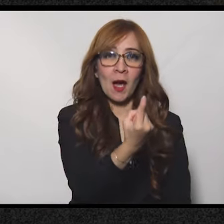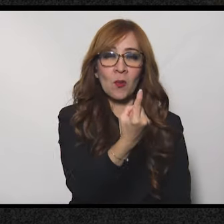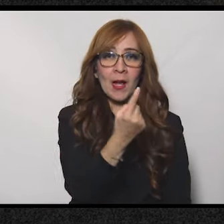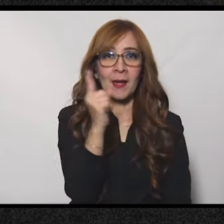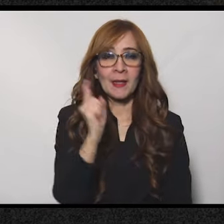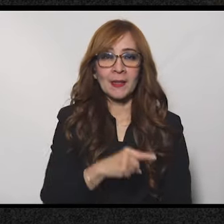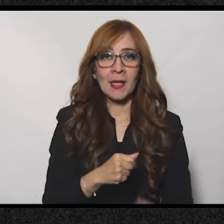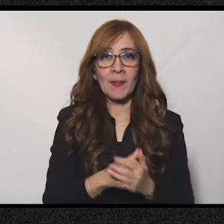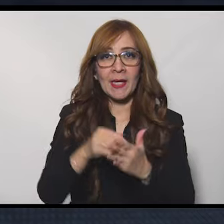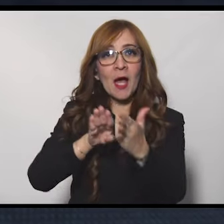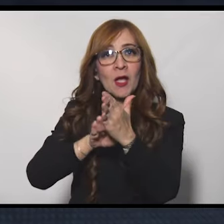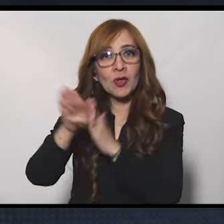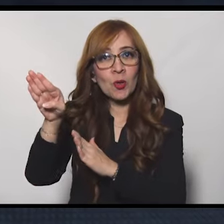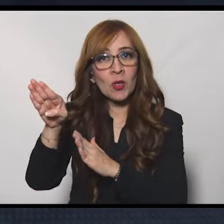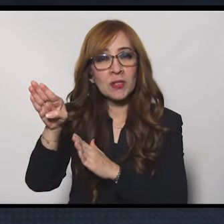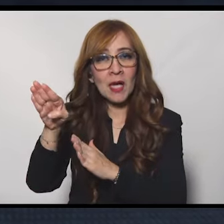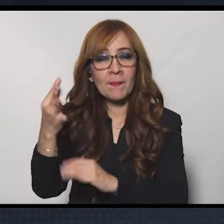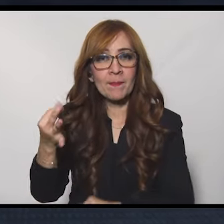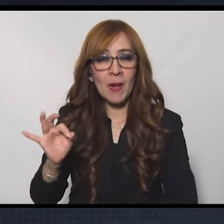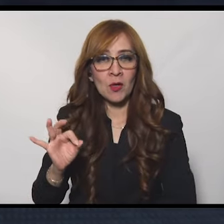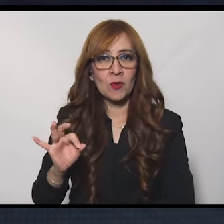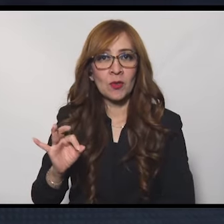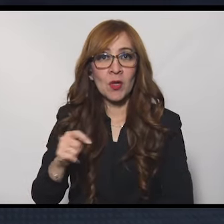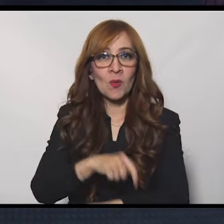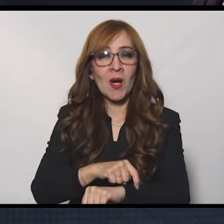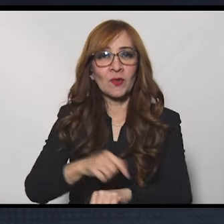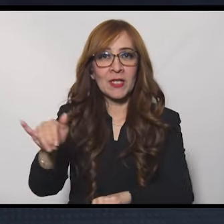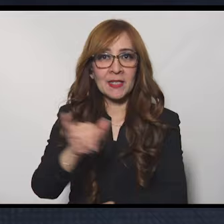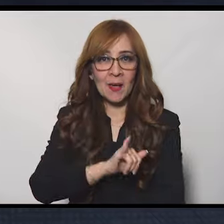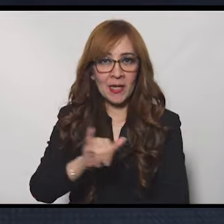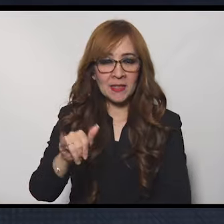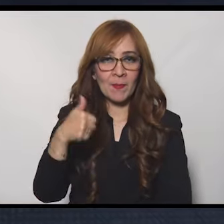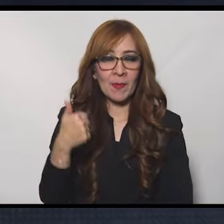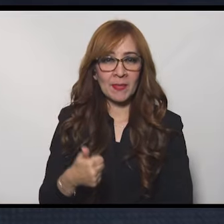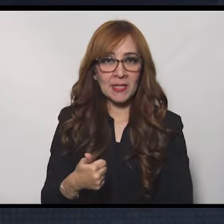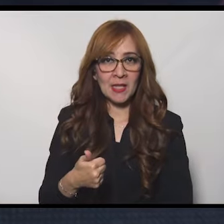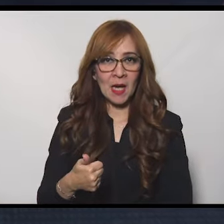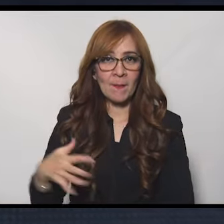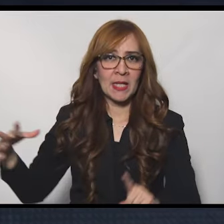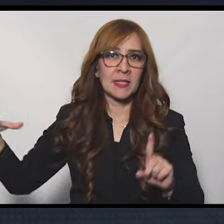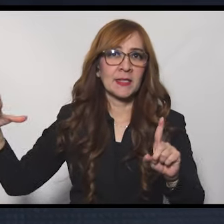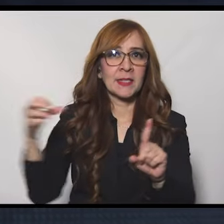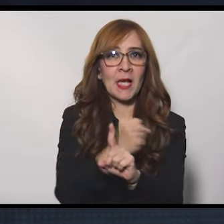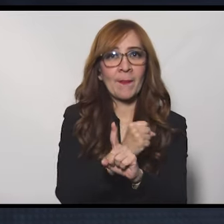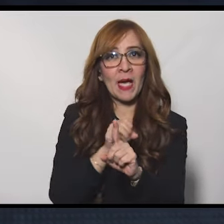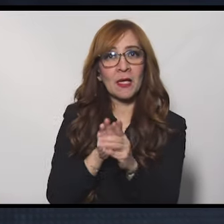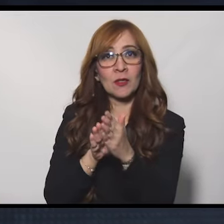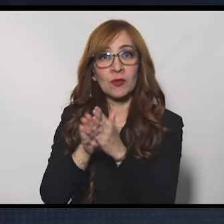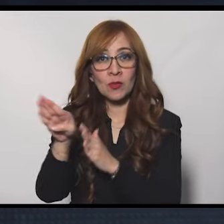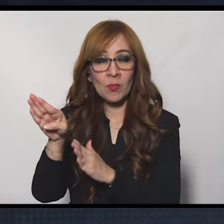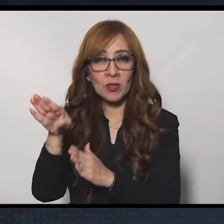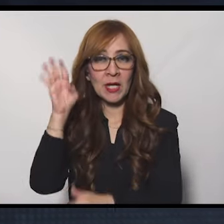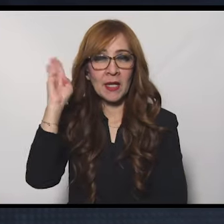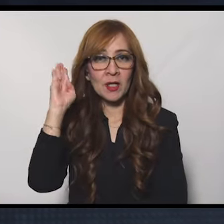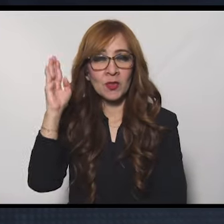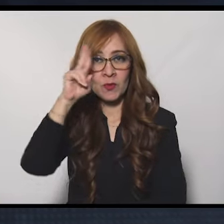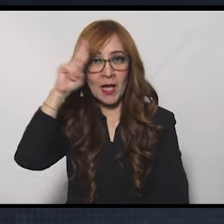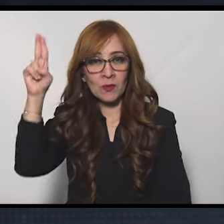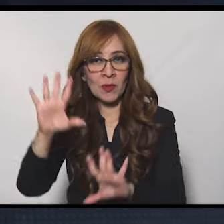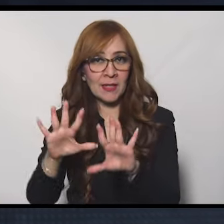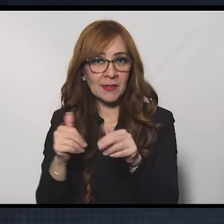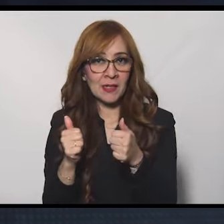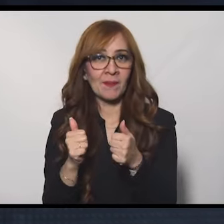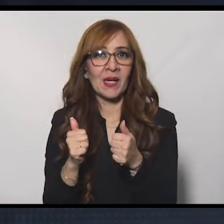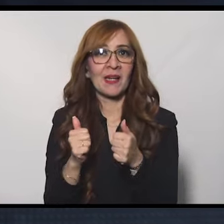a breakthrough. Dan waktunya untuk kita bisa sama-sama berjalan menuju terobosan yang sudah dipersiapkan oleh